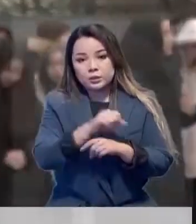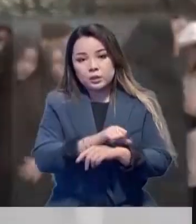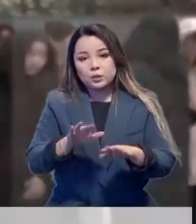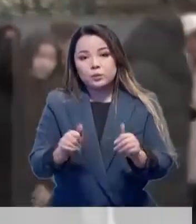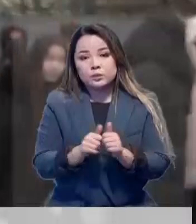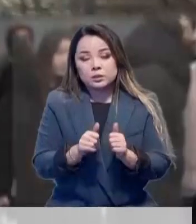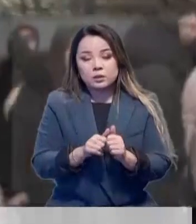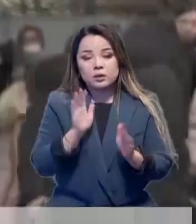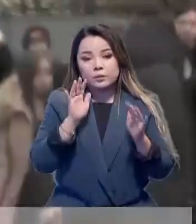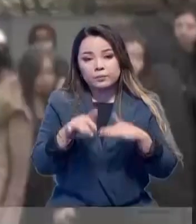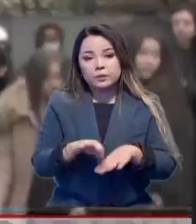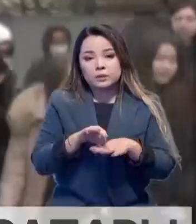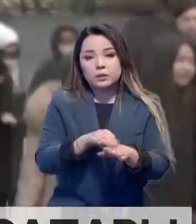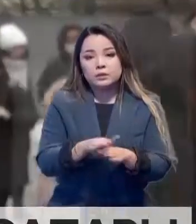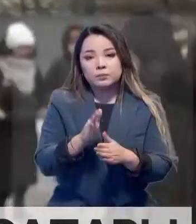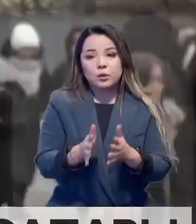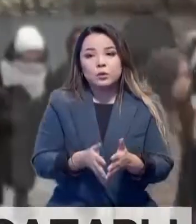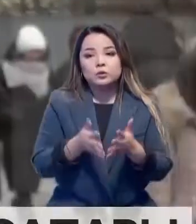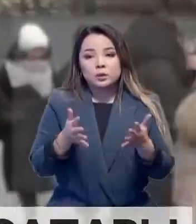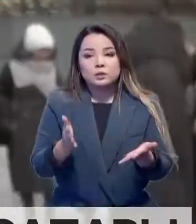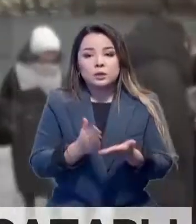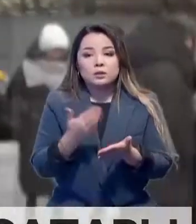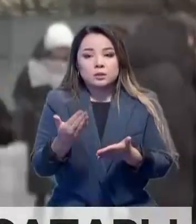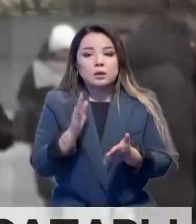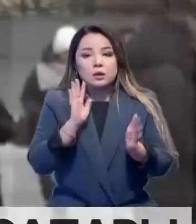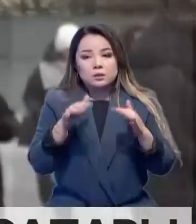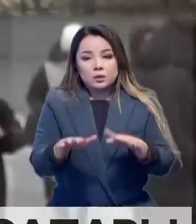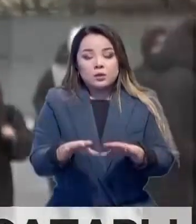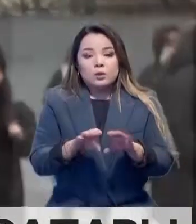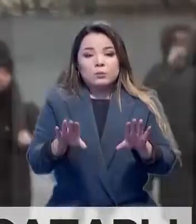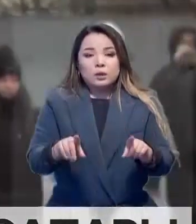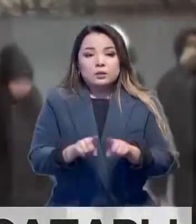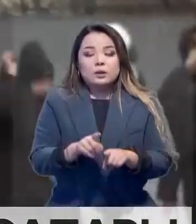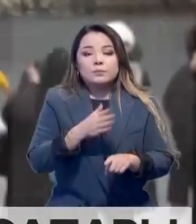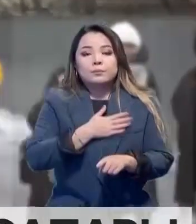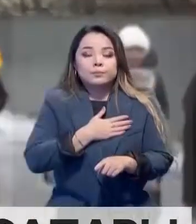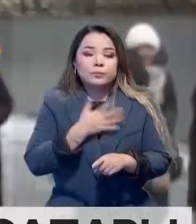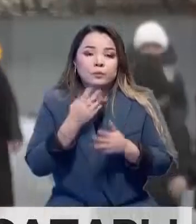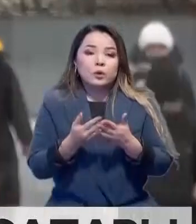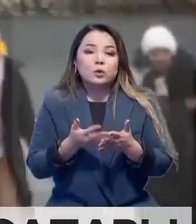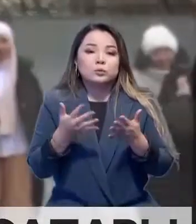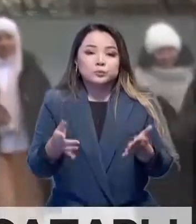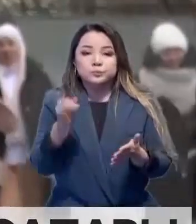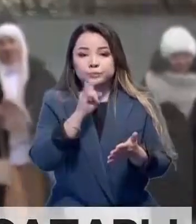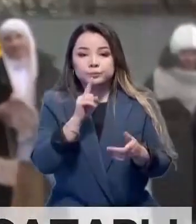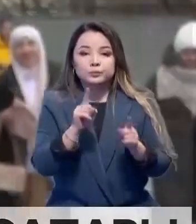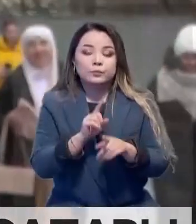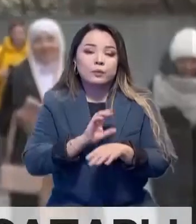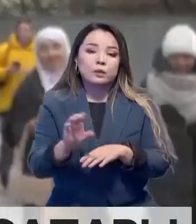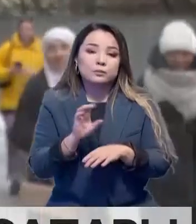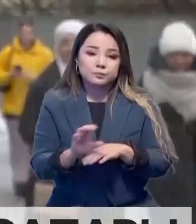арқылы Жерорта теңізіне шығарылады. Бұл үлкен Транскаспий құбыры біздің Қазақстанның үлкен жаңа мына мұнай